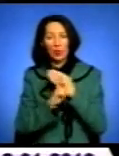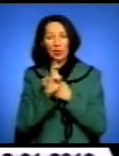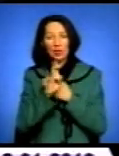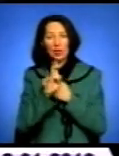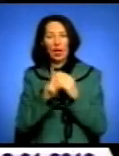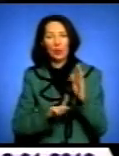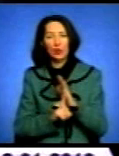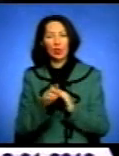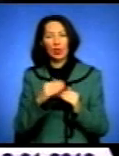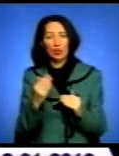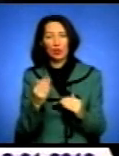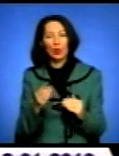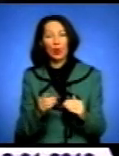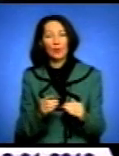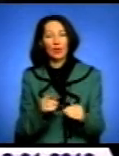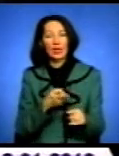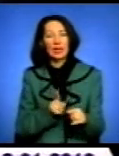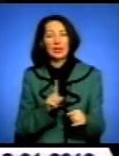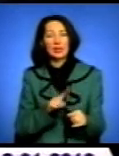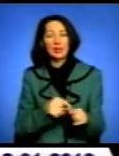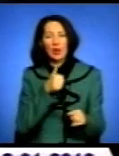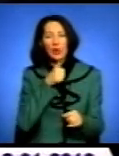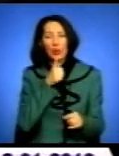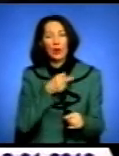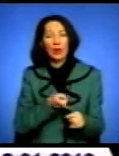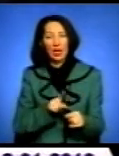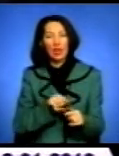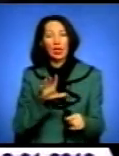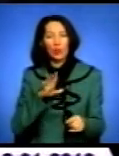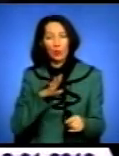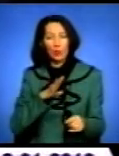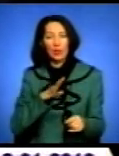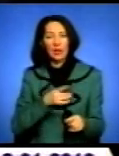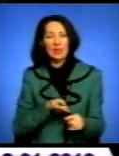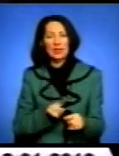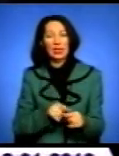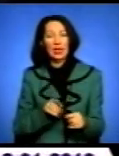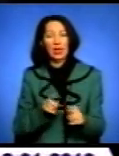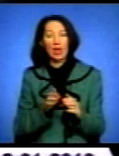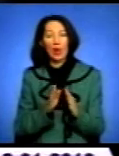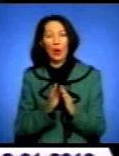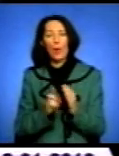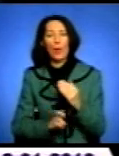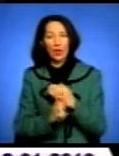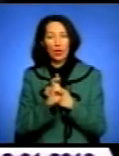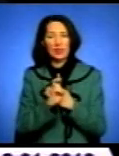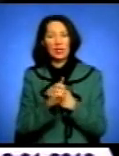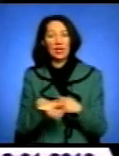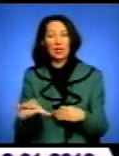ті іспити, які пройшов цей монастир за всю його